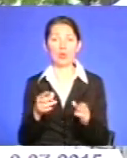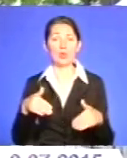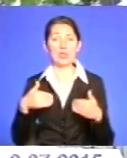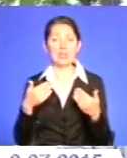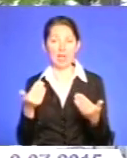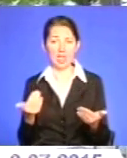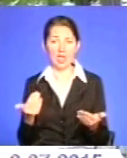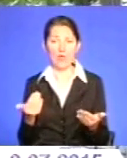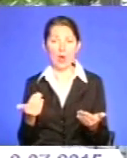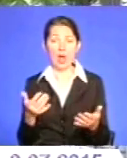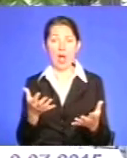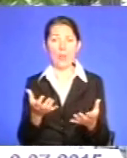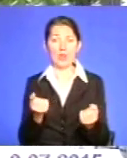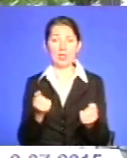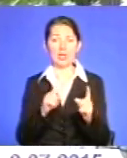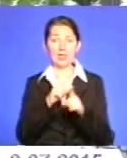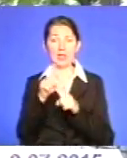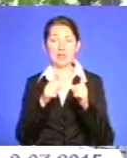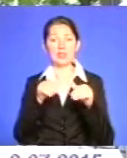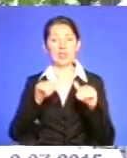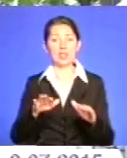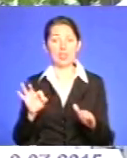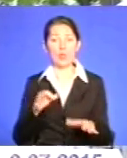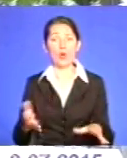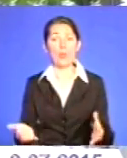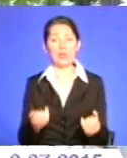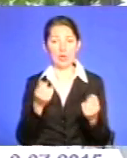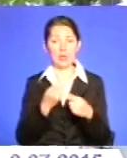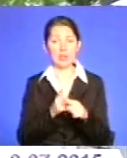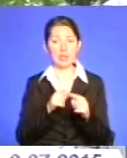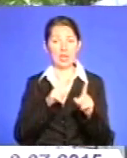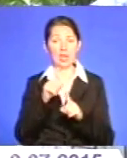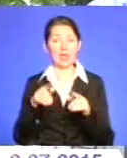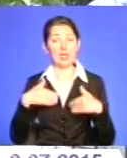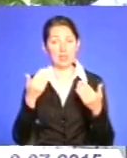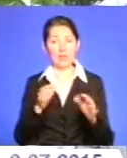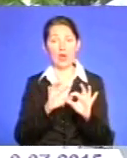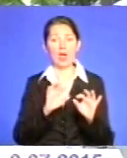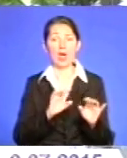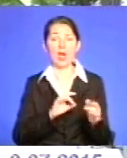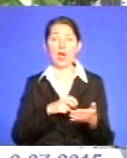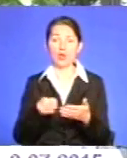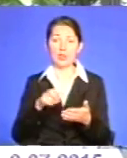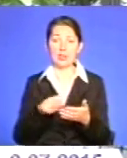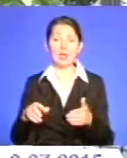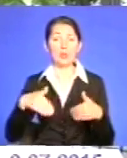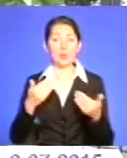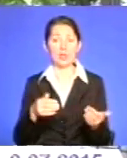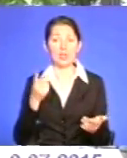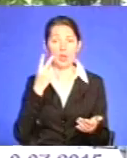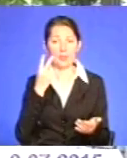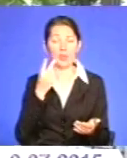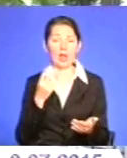ініціативу, прийняли на сесії рішення про підтримання цієї ініціативи, розіслали пропозиції потенційним